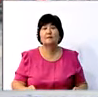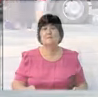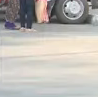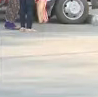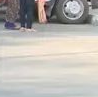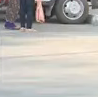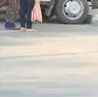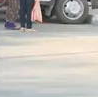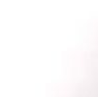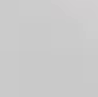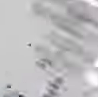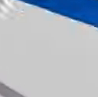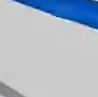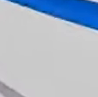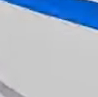Қызылорда.